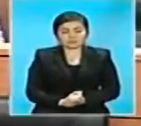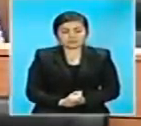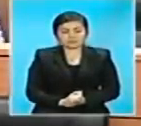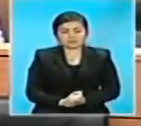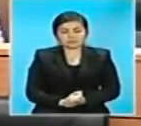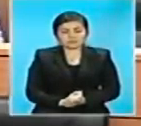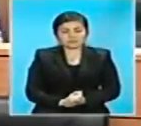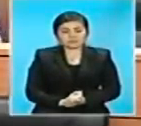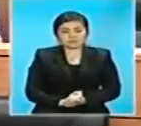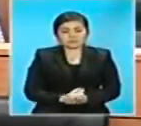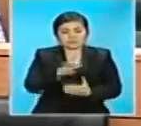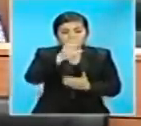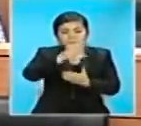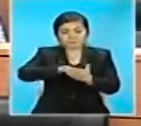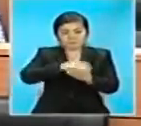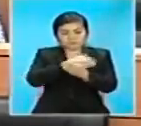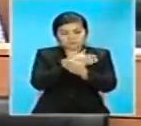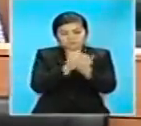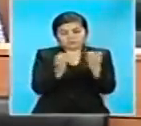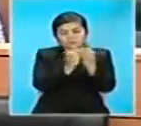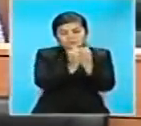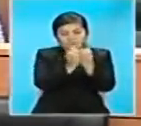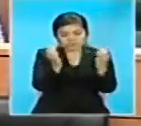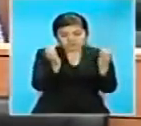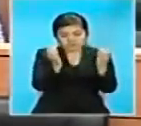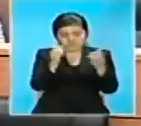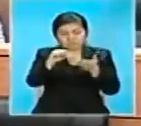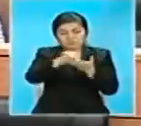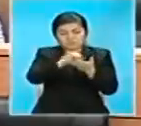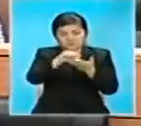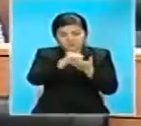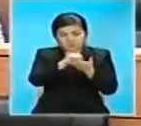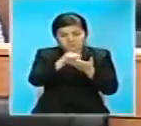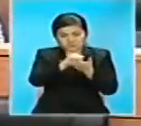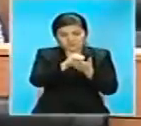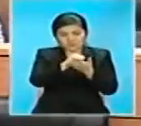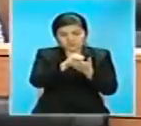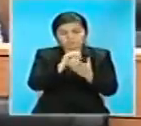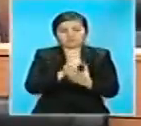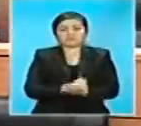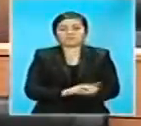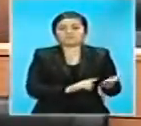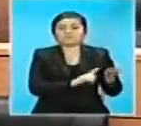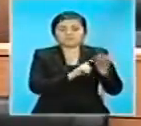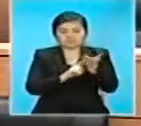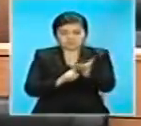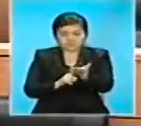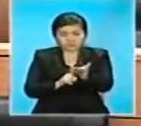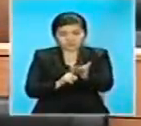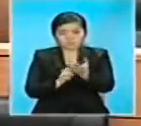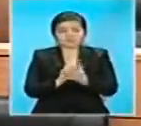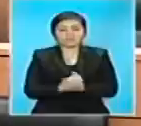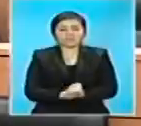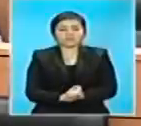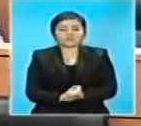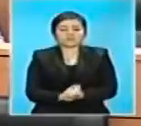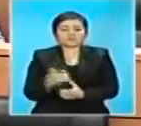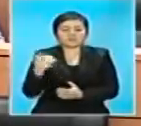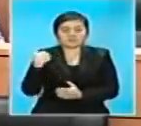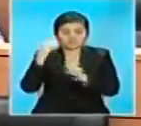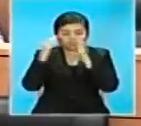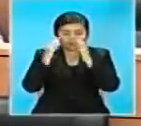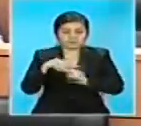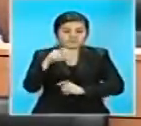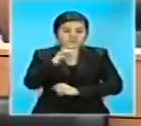ราชอาณาจักรไทยแก้ไขเพิ่มเติมฉบับที่พุทธศักราชที่ได้มีผู้นำ